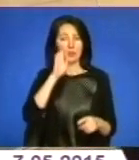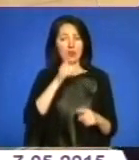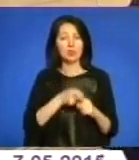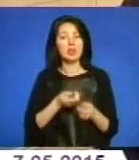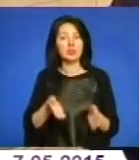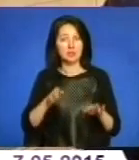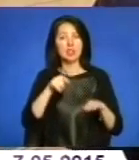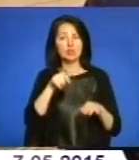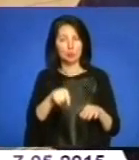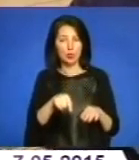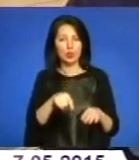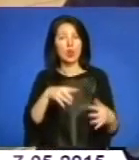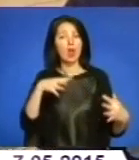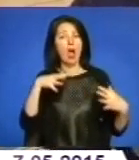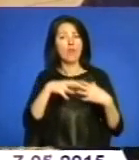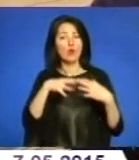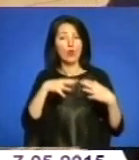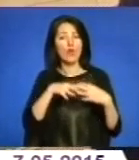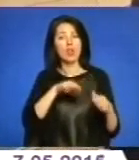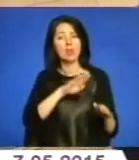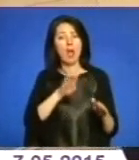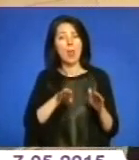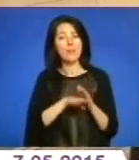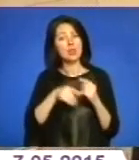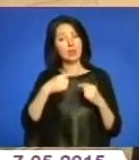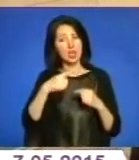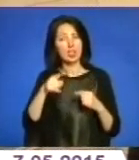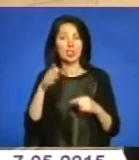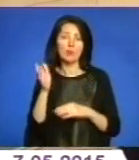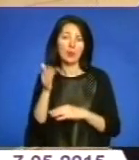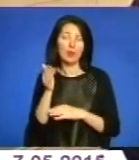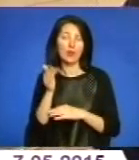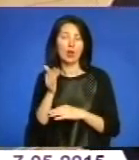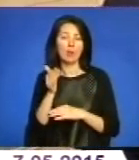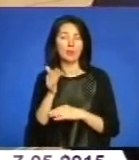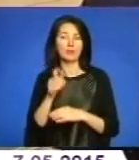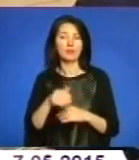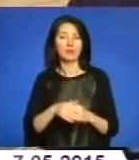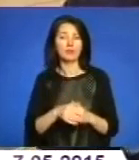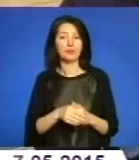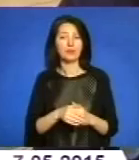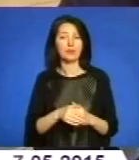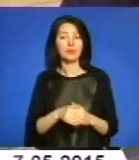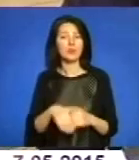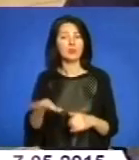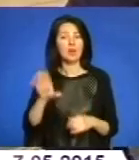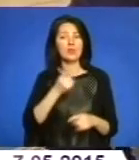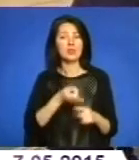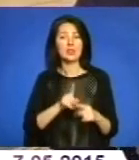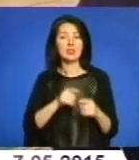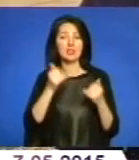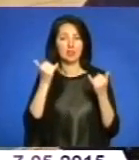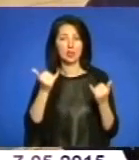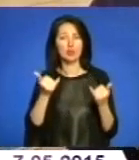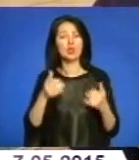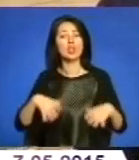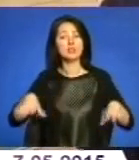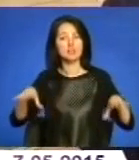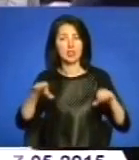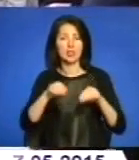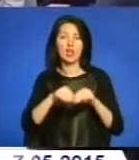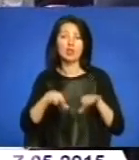тут, вони воювали під іншими прапорами. Ну і все це на сьогодні